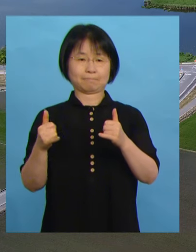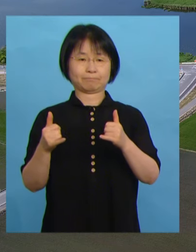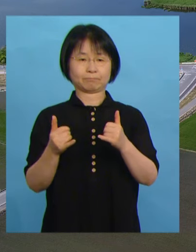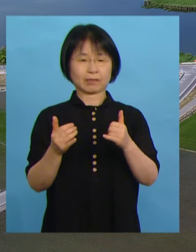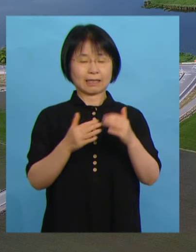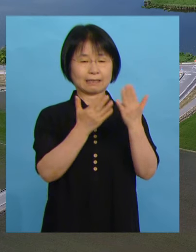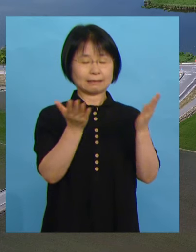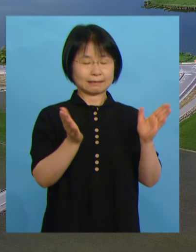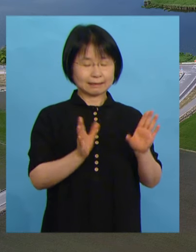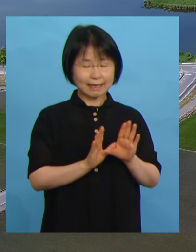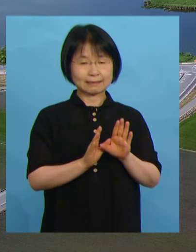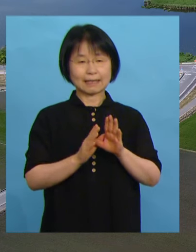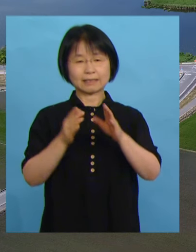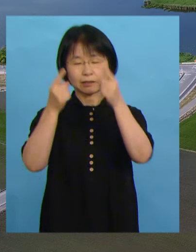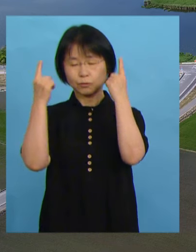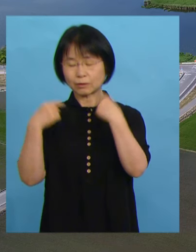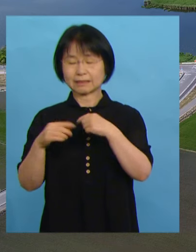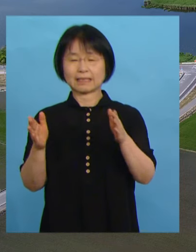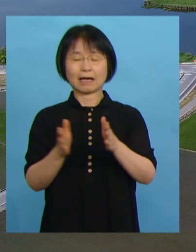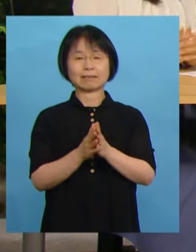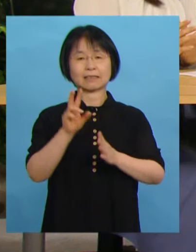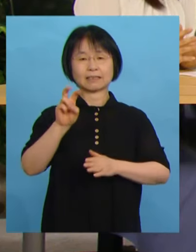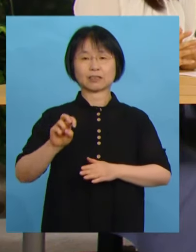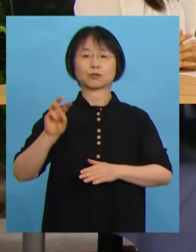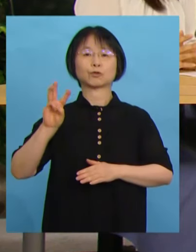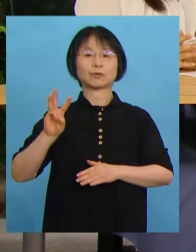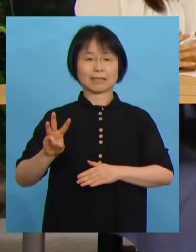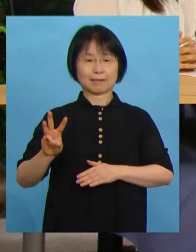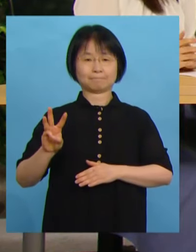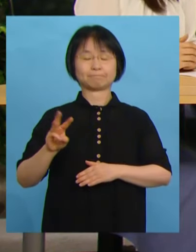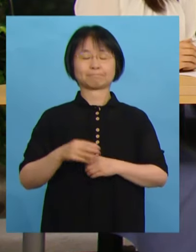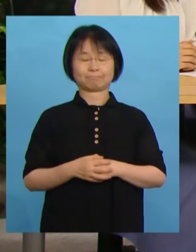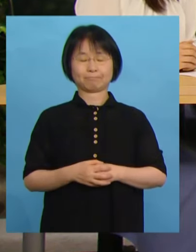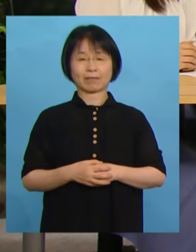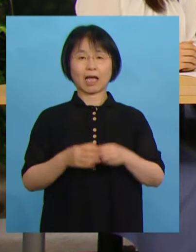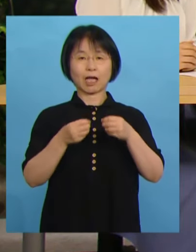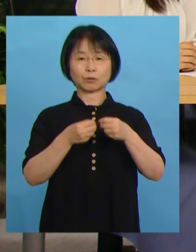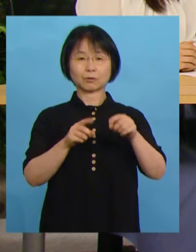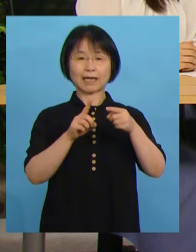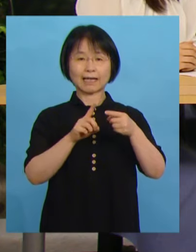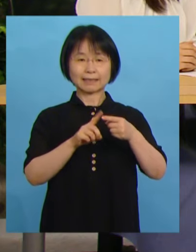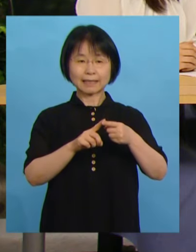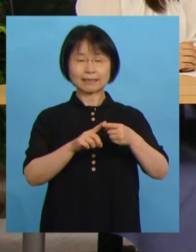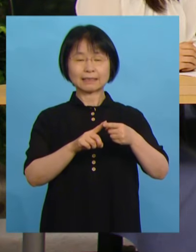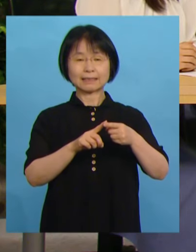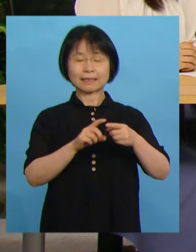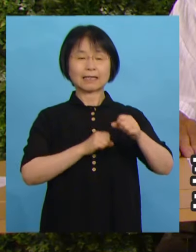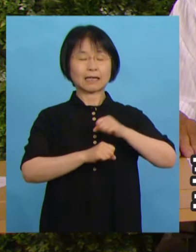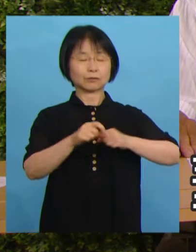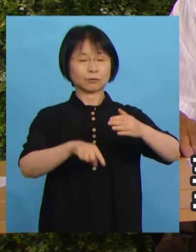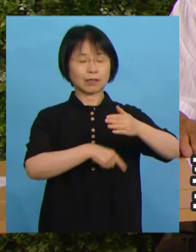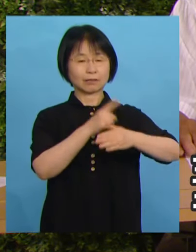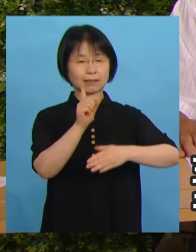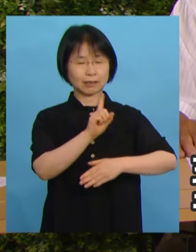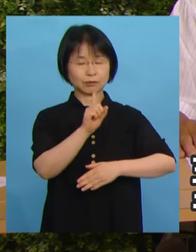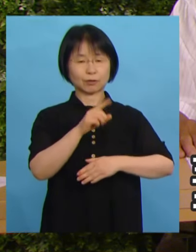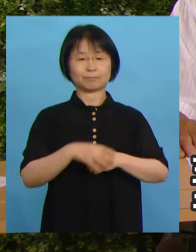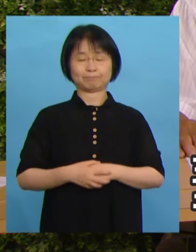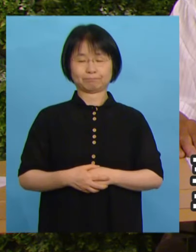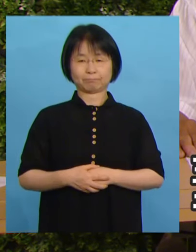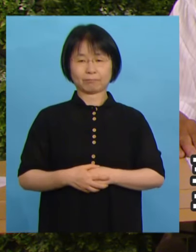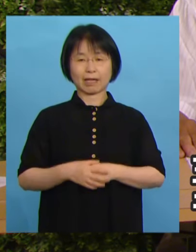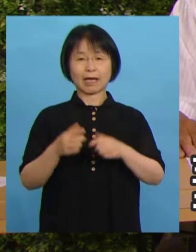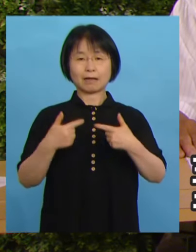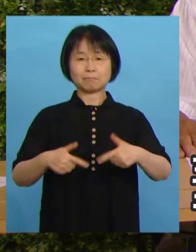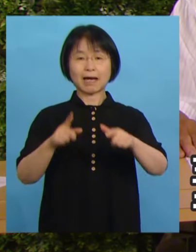体と個人で構成しています。 はい、具体的にはどんな活動をされているんでしょうか。 はい、主な活動とし